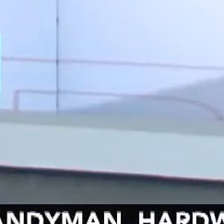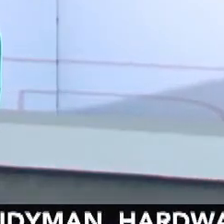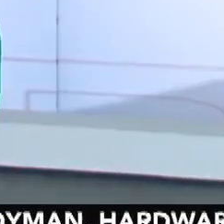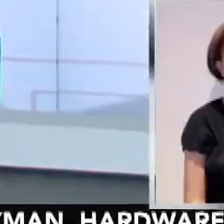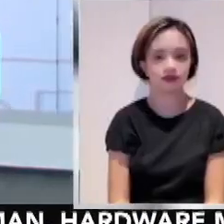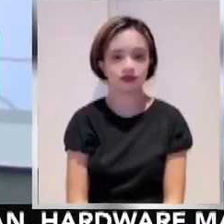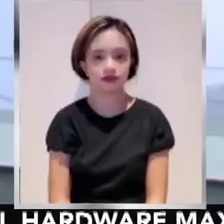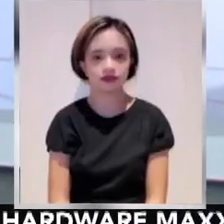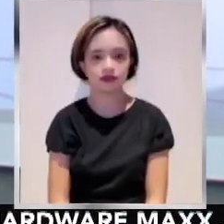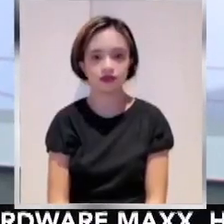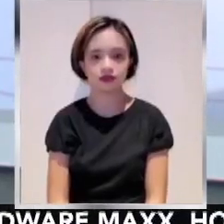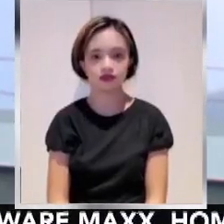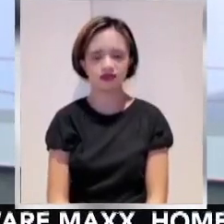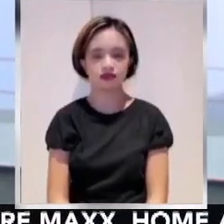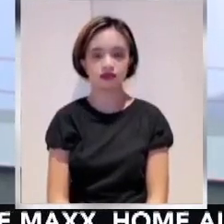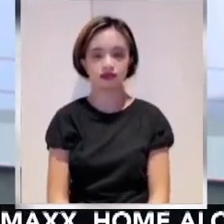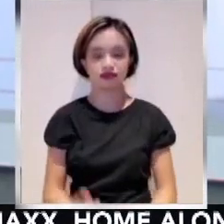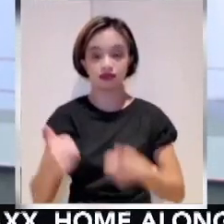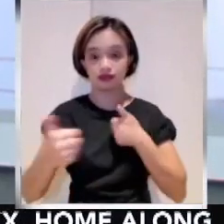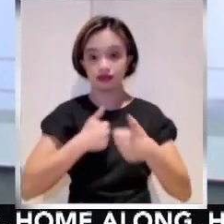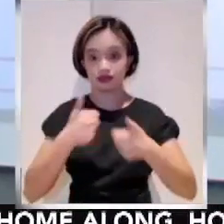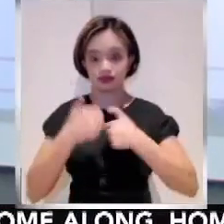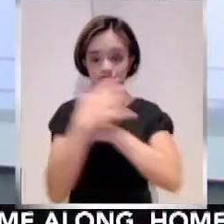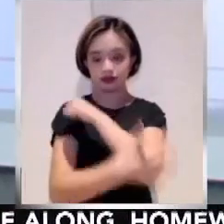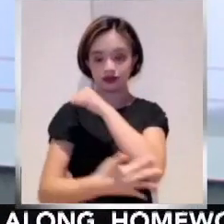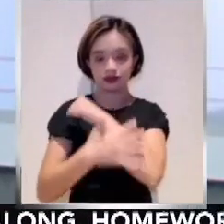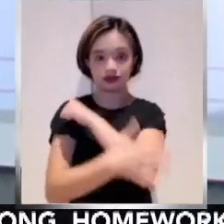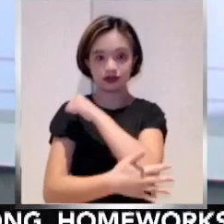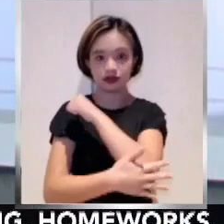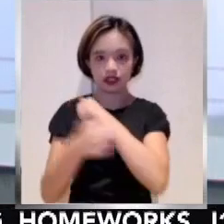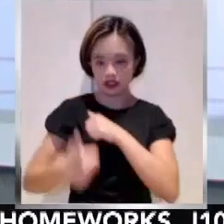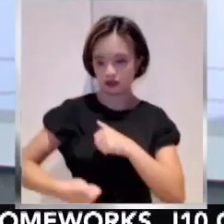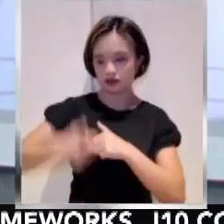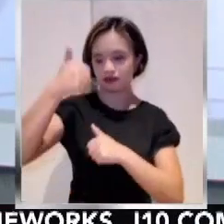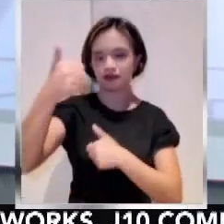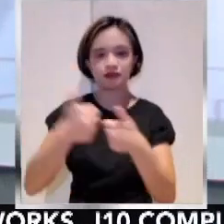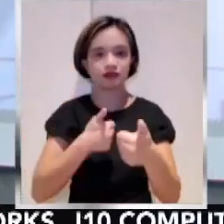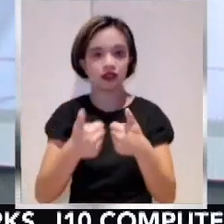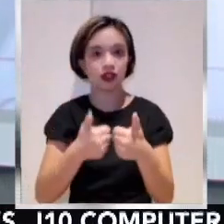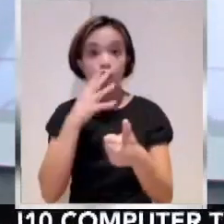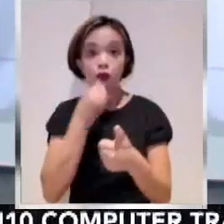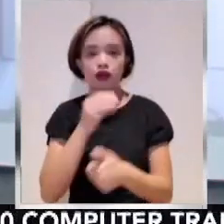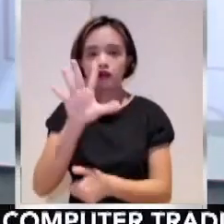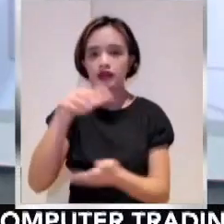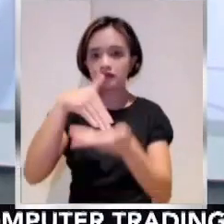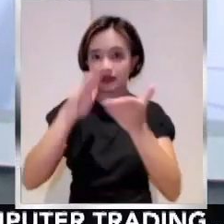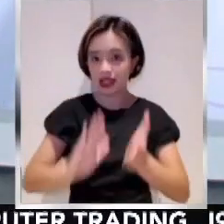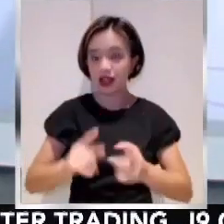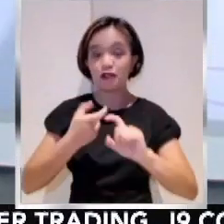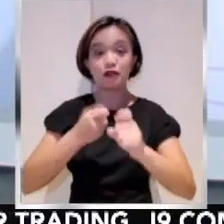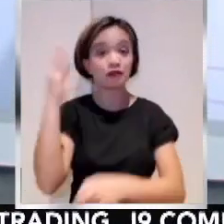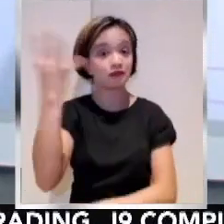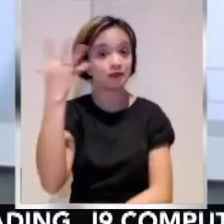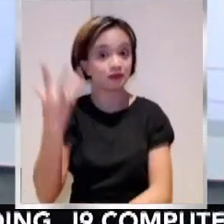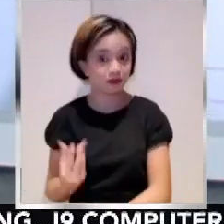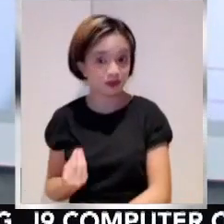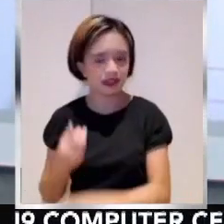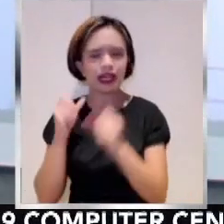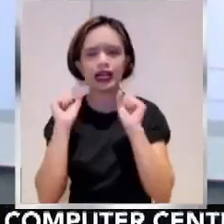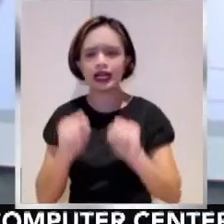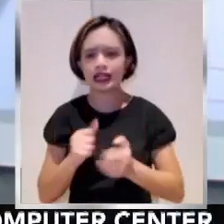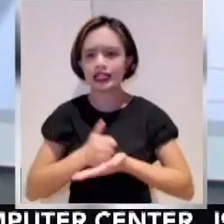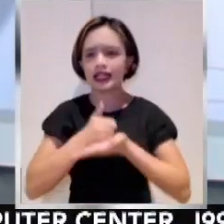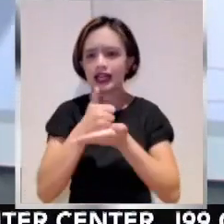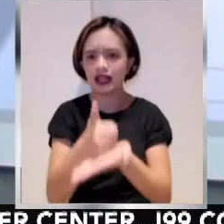Wagi po sa isang kompetisyon abroad ang level up na imbensyon ng limang estudyante mula Batangas na makatutulong din daw sa larangan